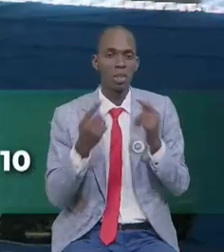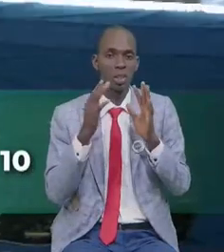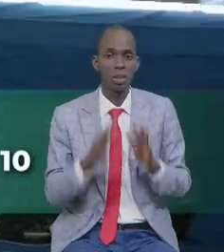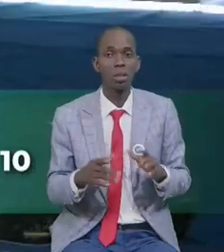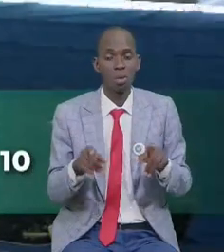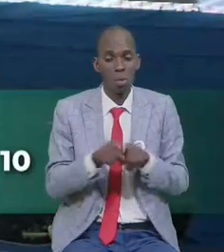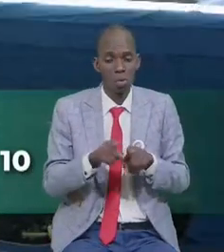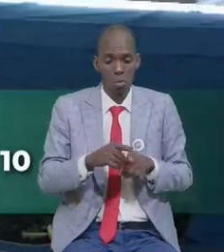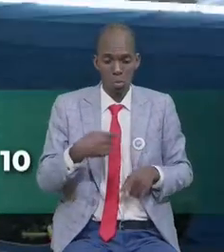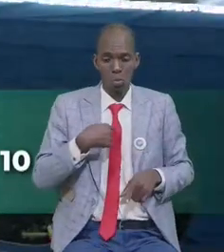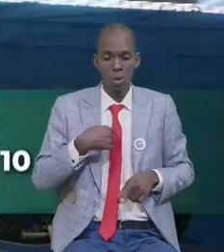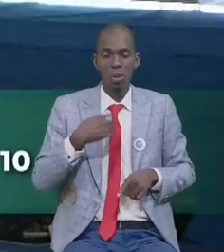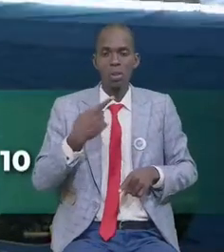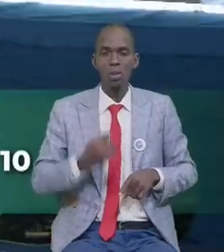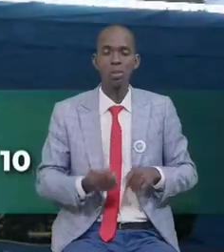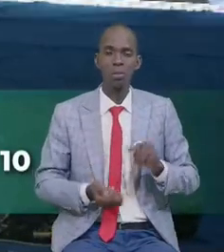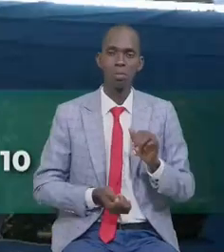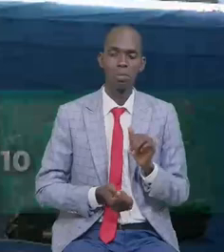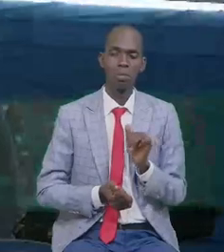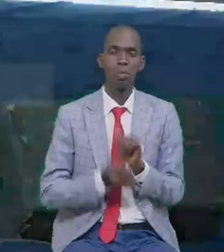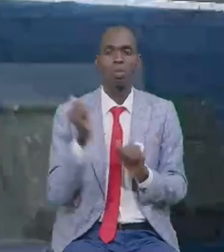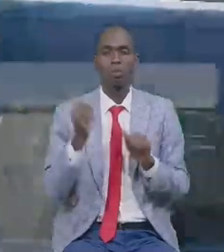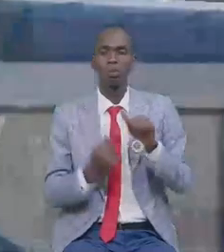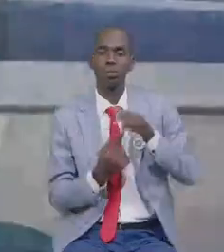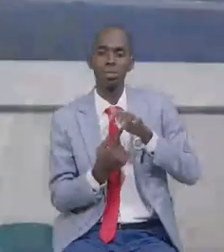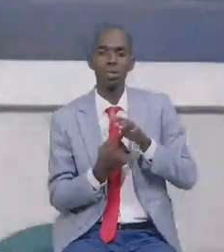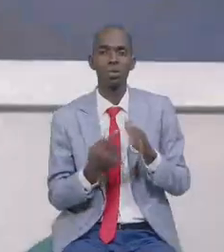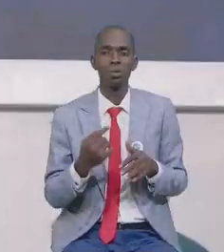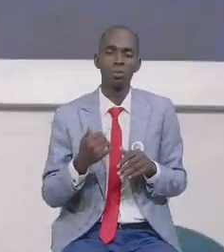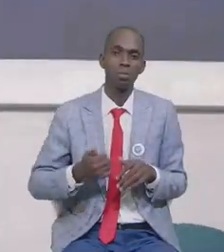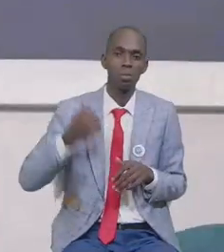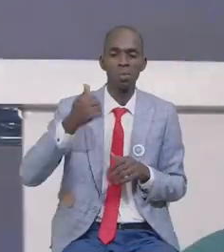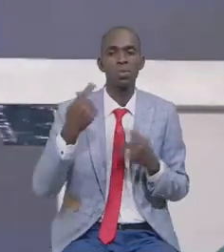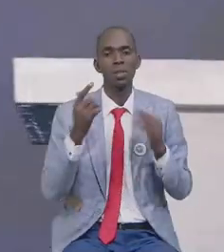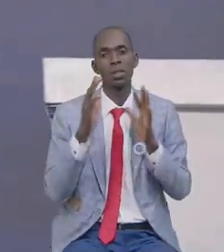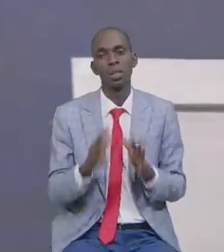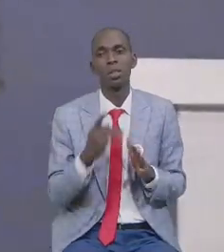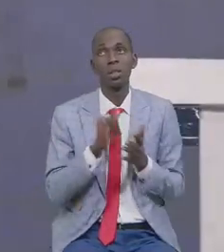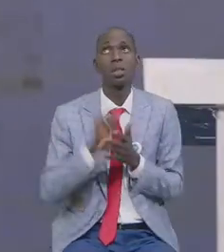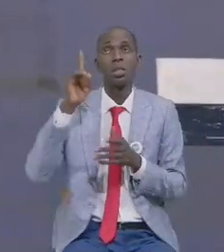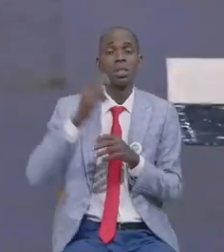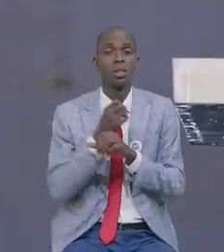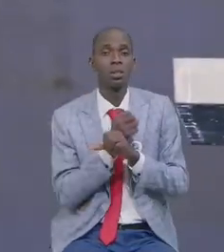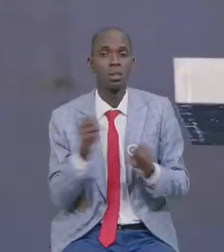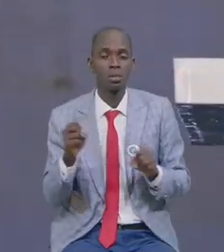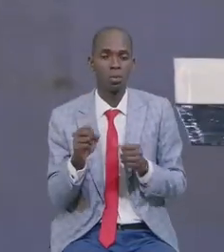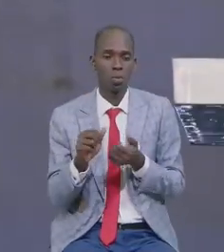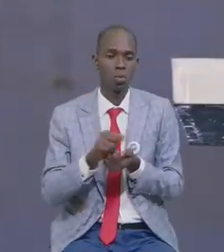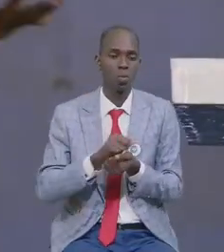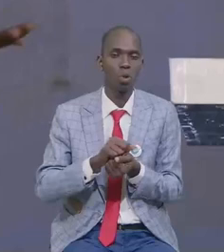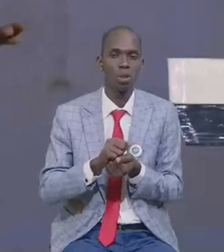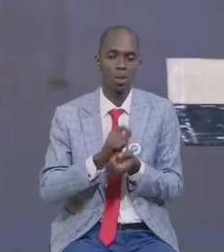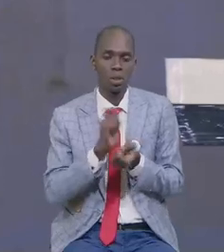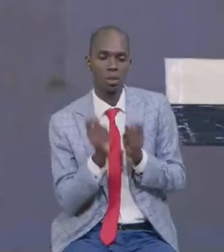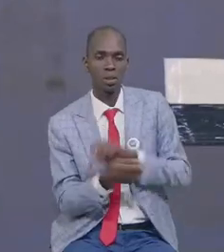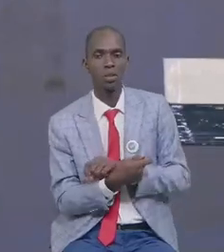Moi qui suis le premier des pécheurs. Et il m'a lavé, l'a transformé. Il a